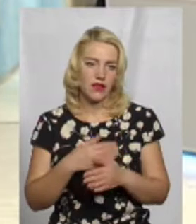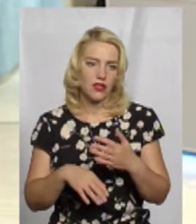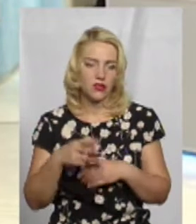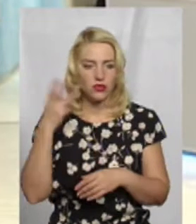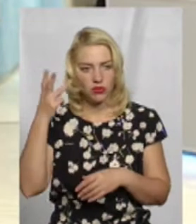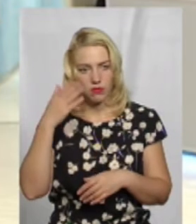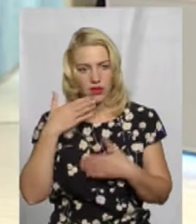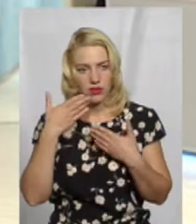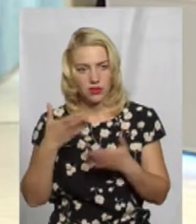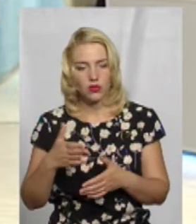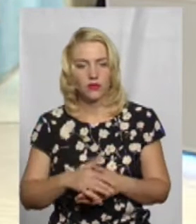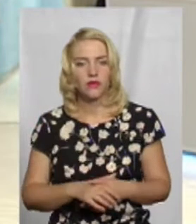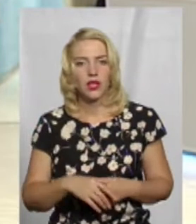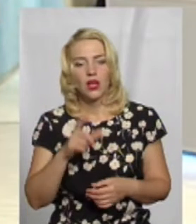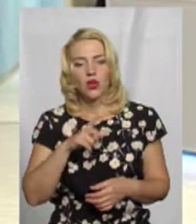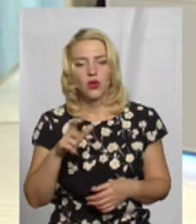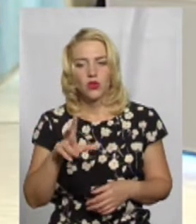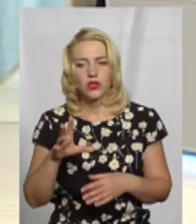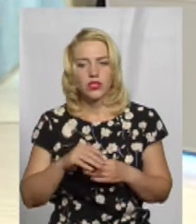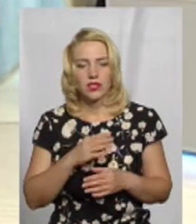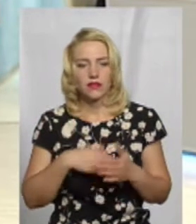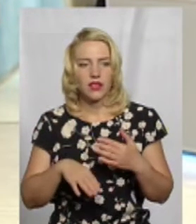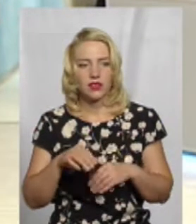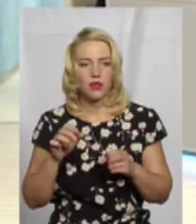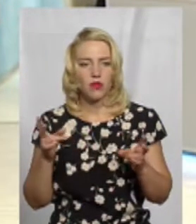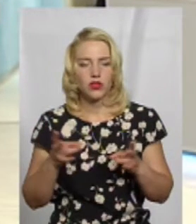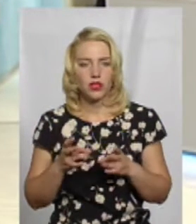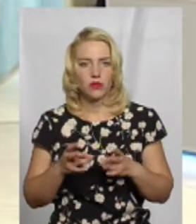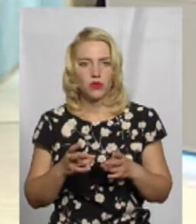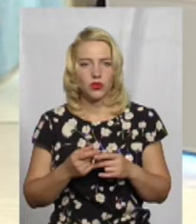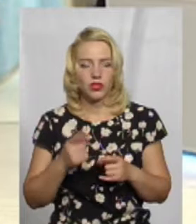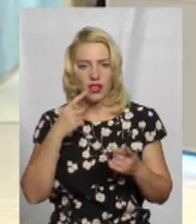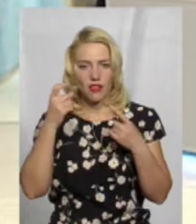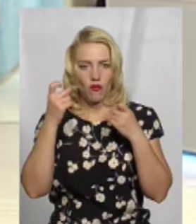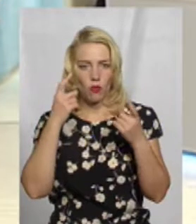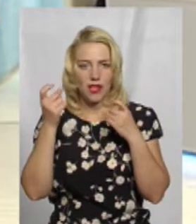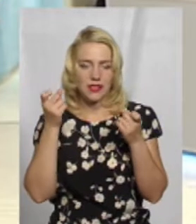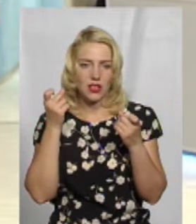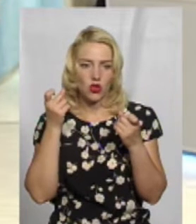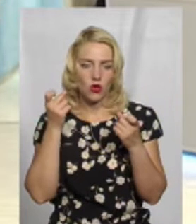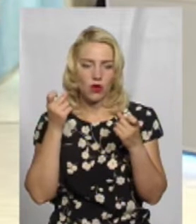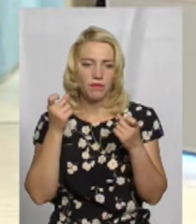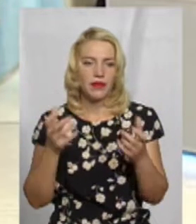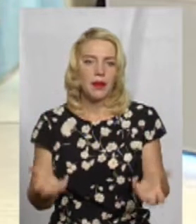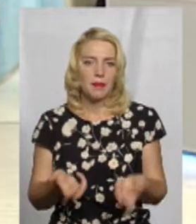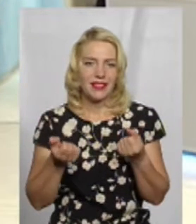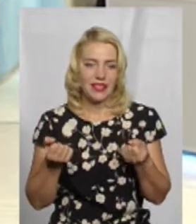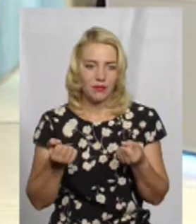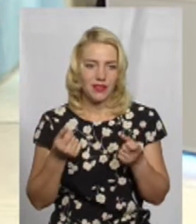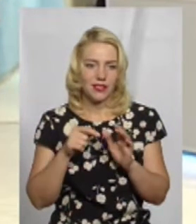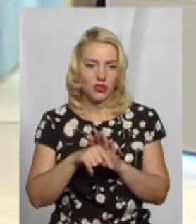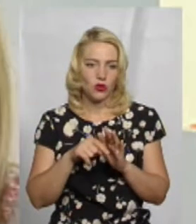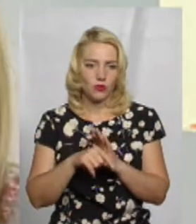Хмельницькому? Люди з інвалідністю насамперед потребують інформаційного підтримки.